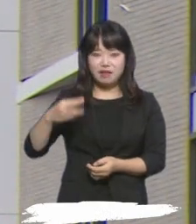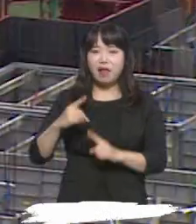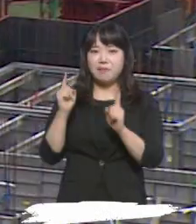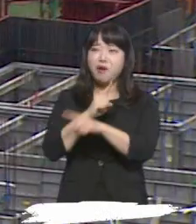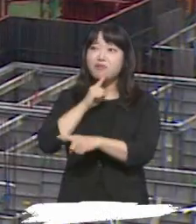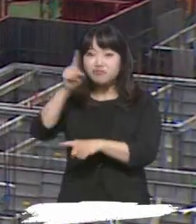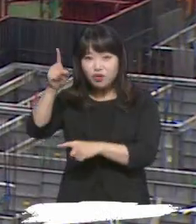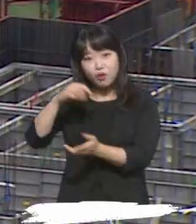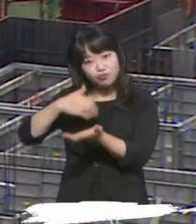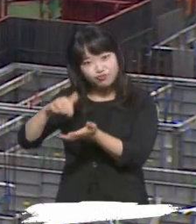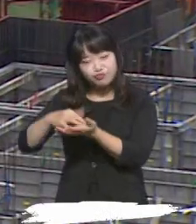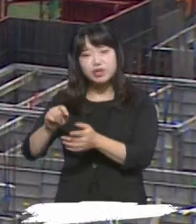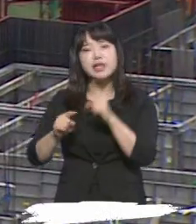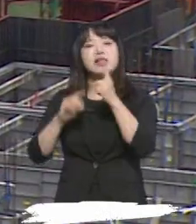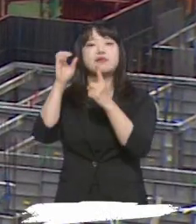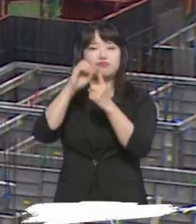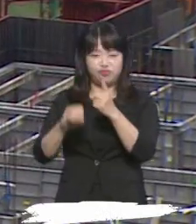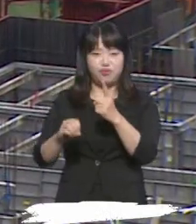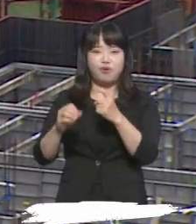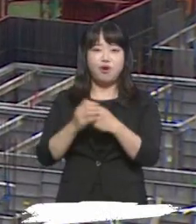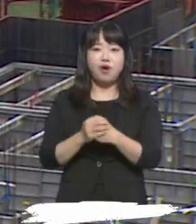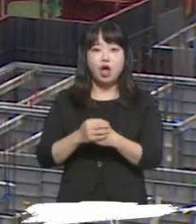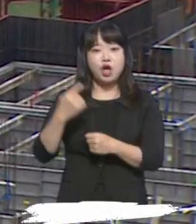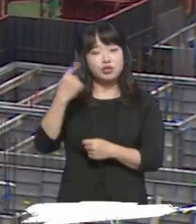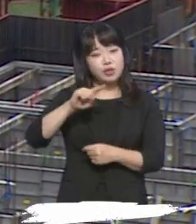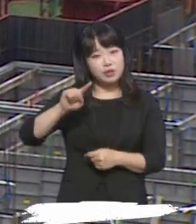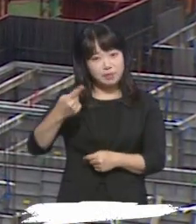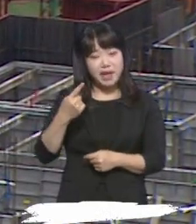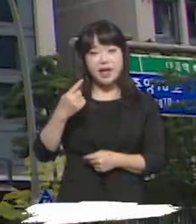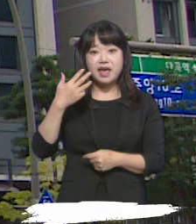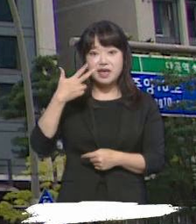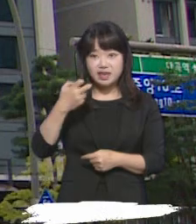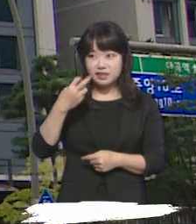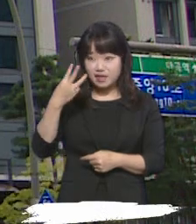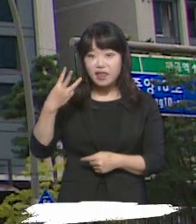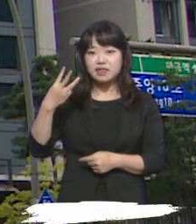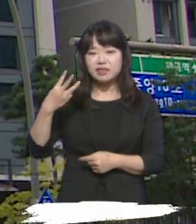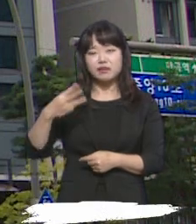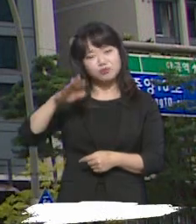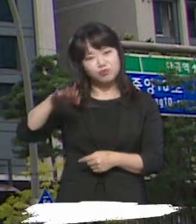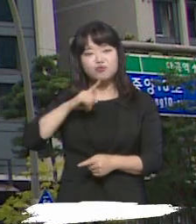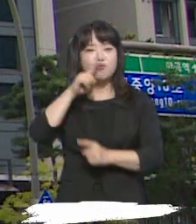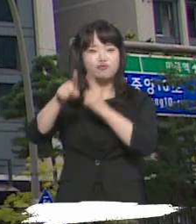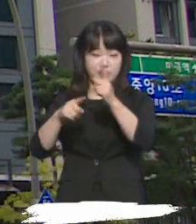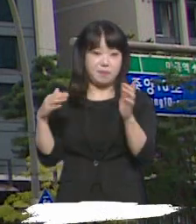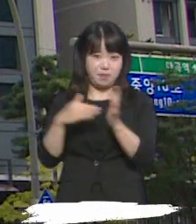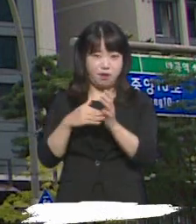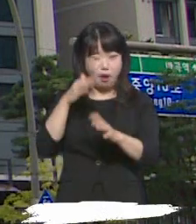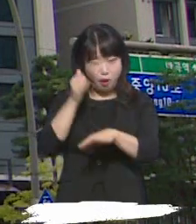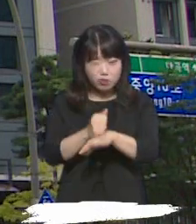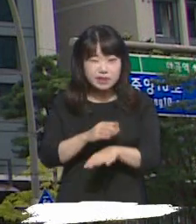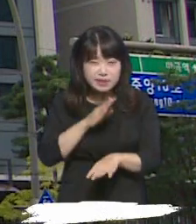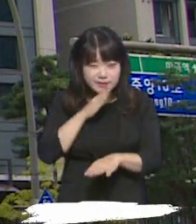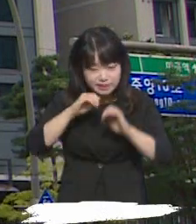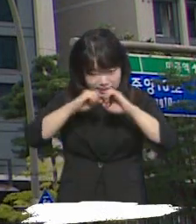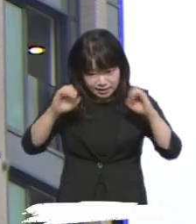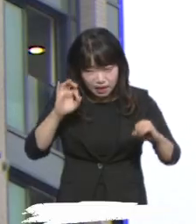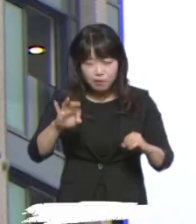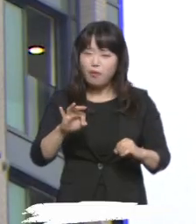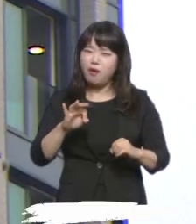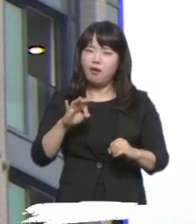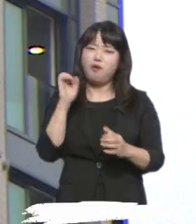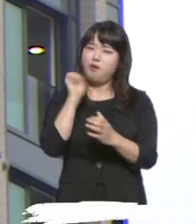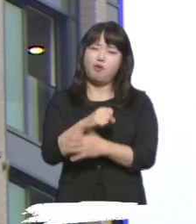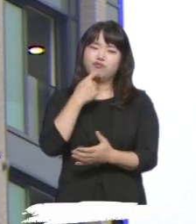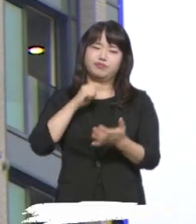변경된 물량은 약 1%인 1,173개에 불과합니다. 사실상 용도 변경은 쉽지 않은